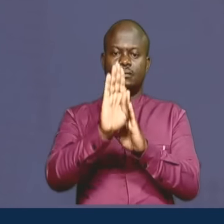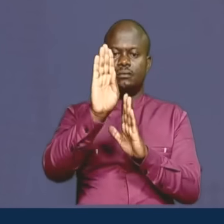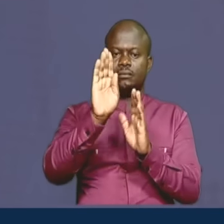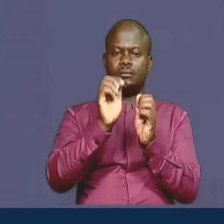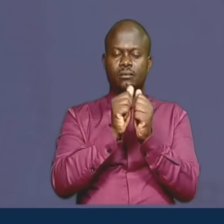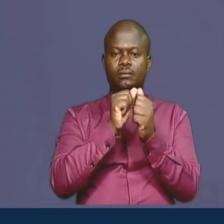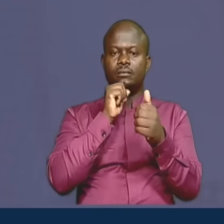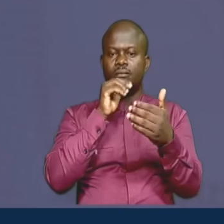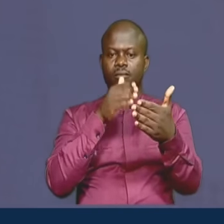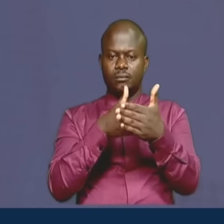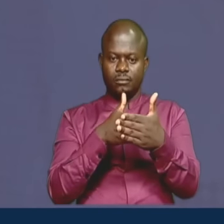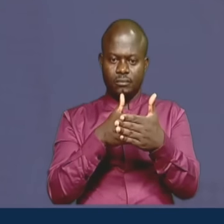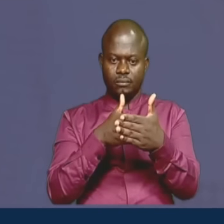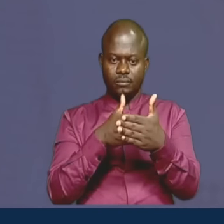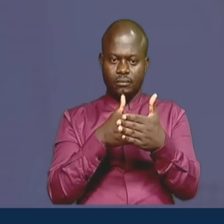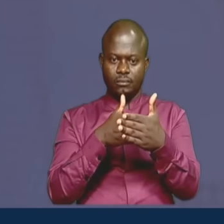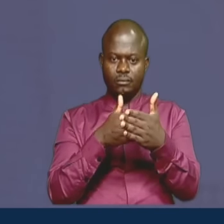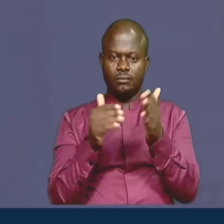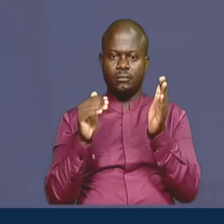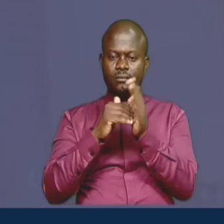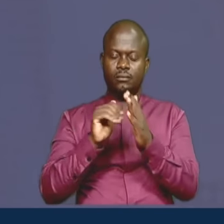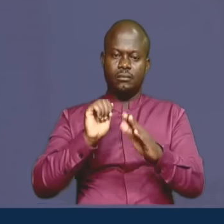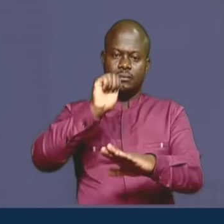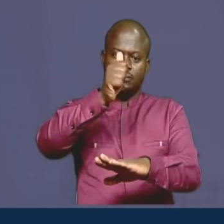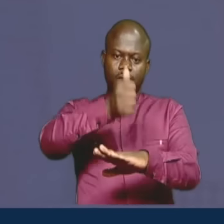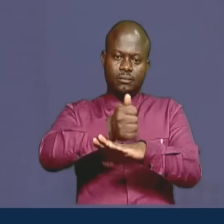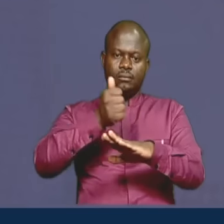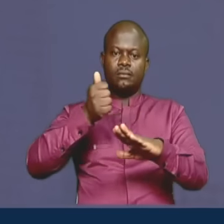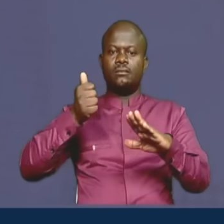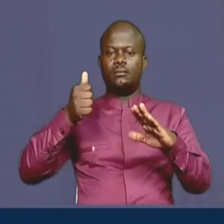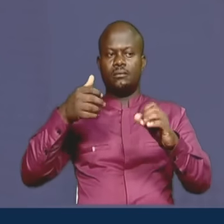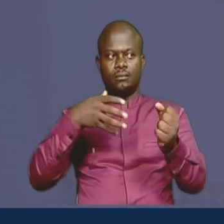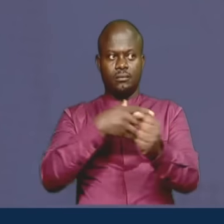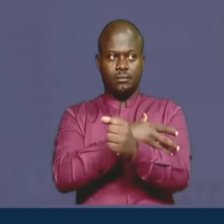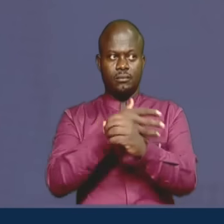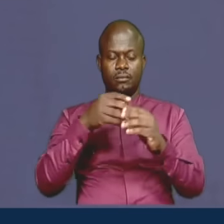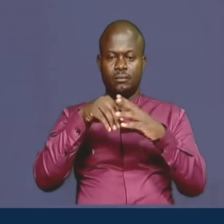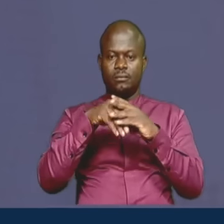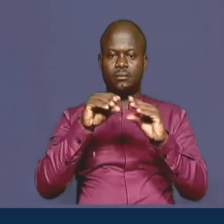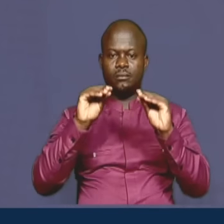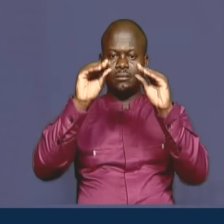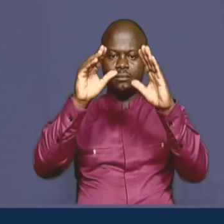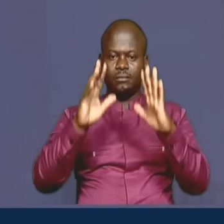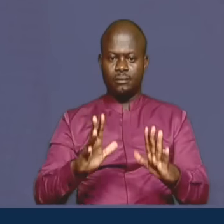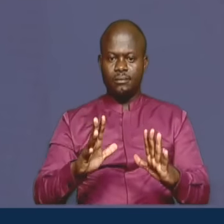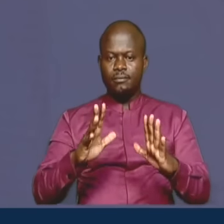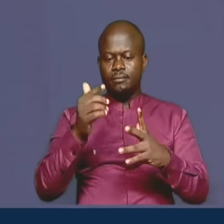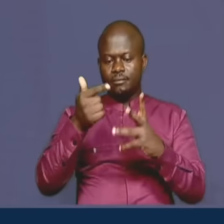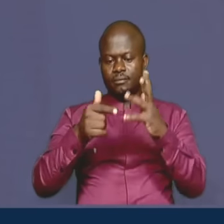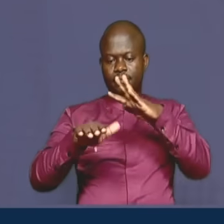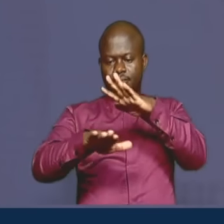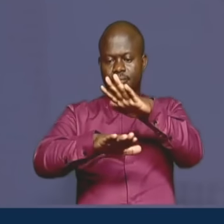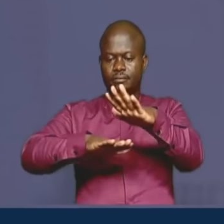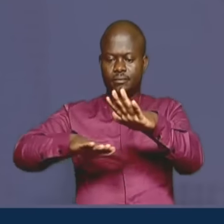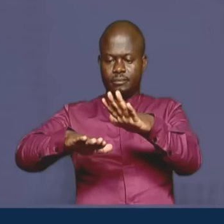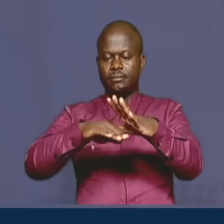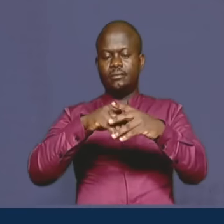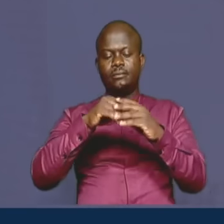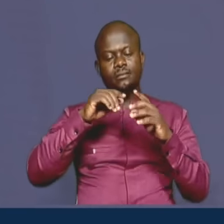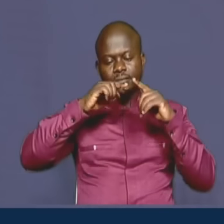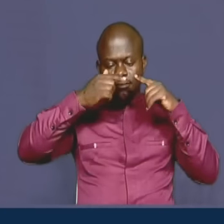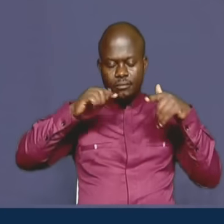nkomyi twanashyizeho imbaraga mu kwigisha amasomo y'ibanze n'indimi